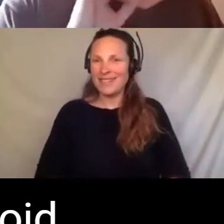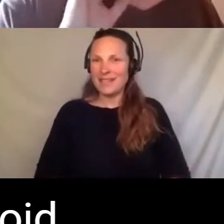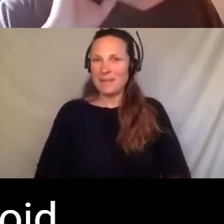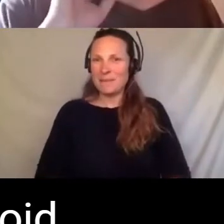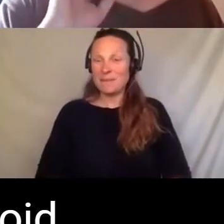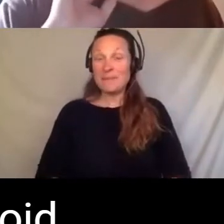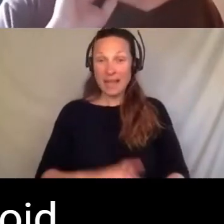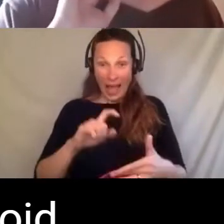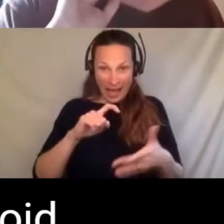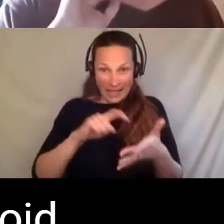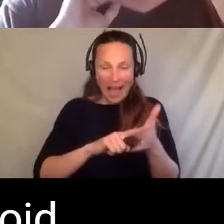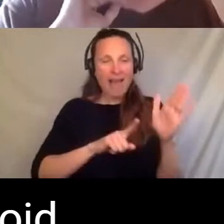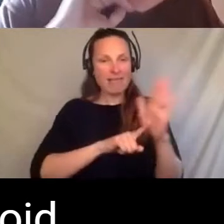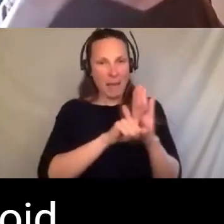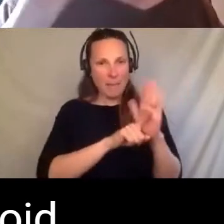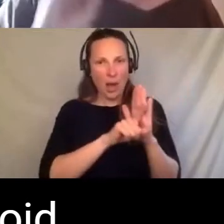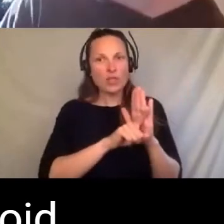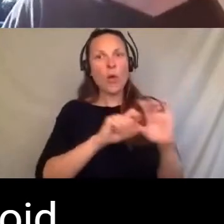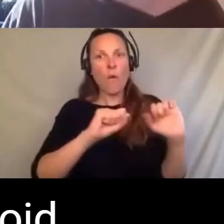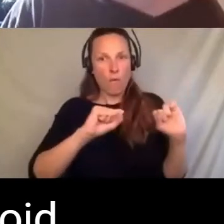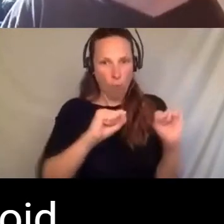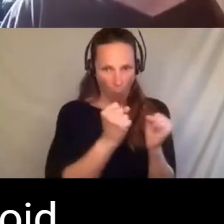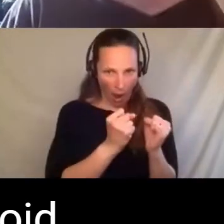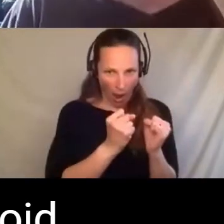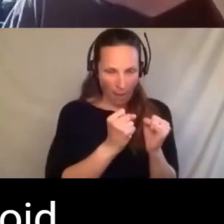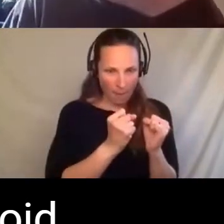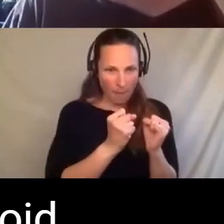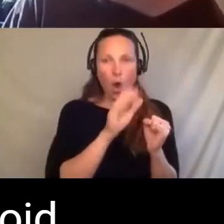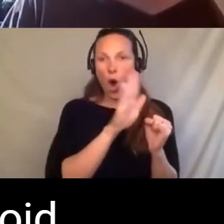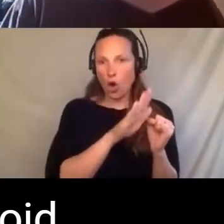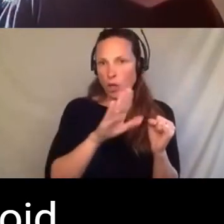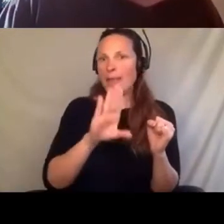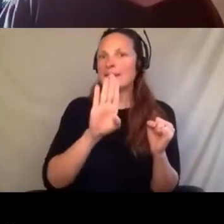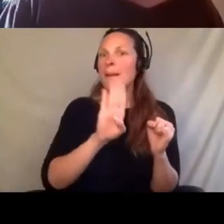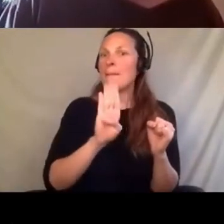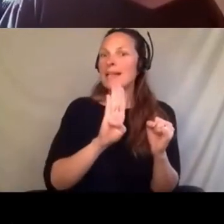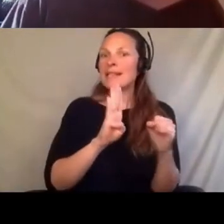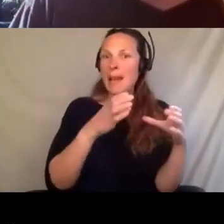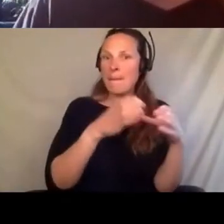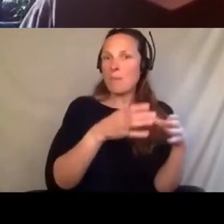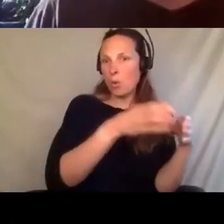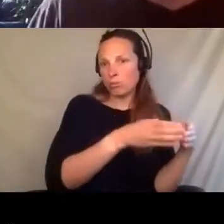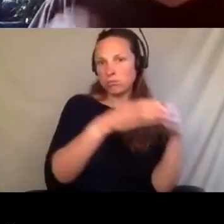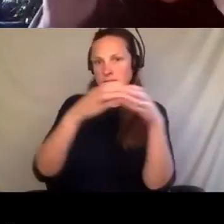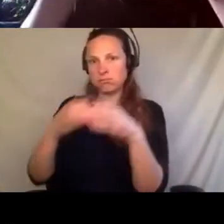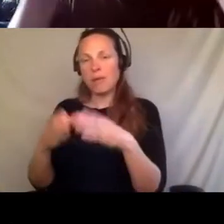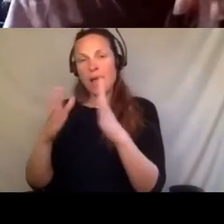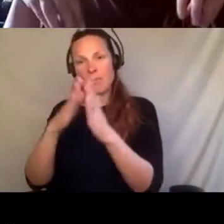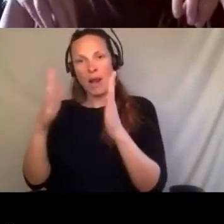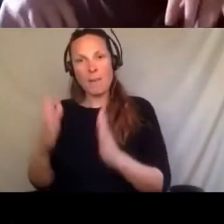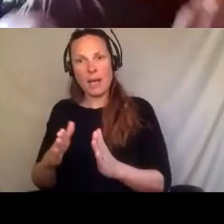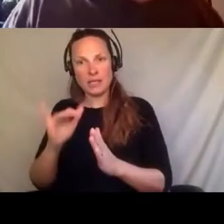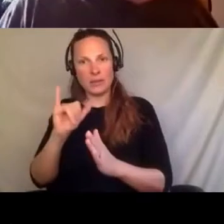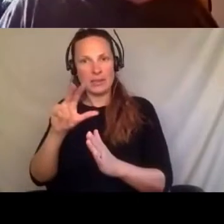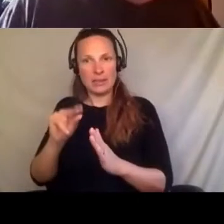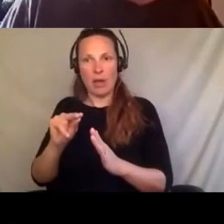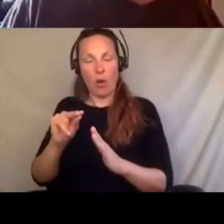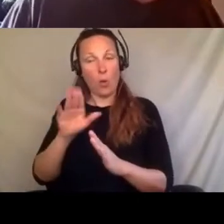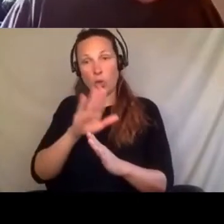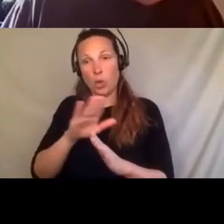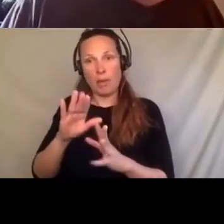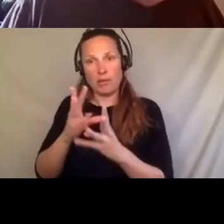Donc, quand il commence à faire très froid, rentrez votre basilic à l'intérieur parce qu'il pourrait juste flétrir et